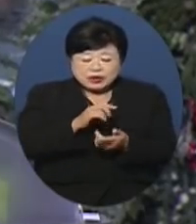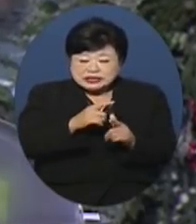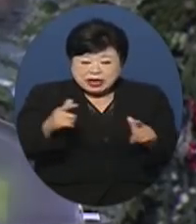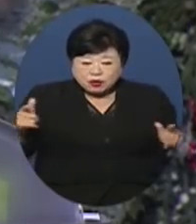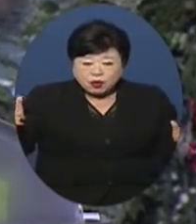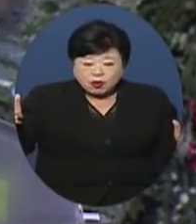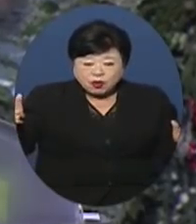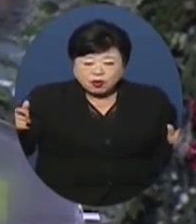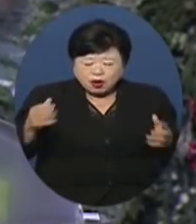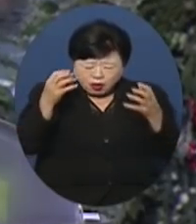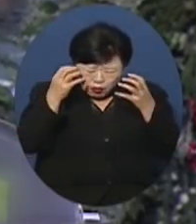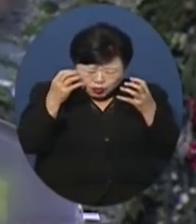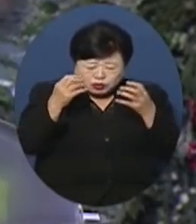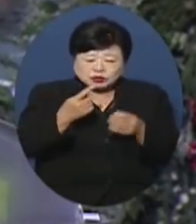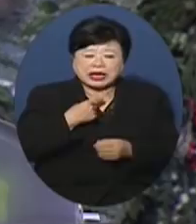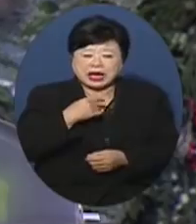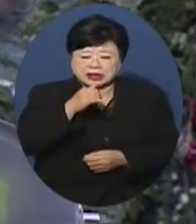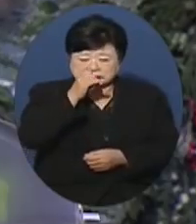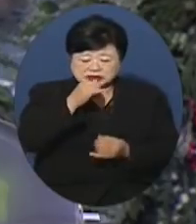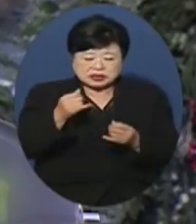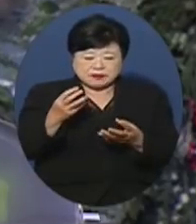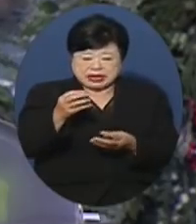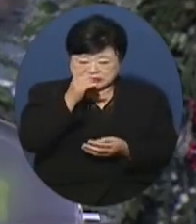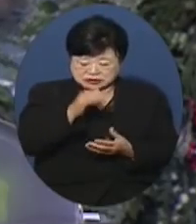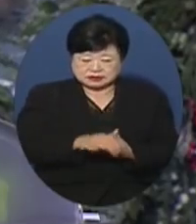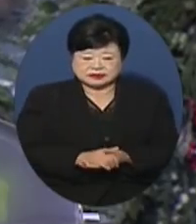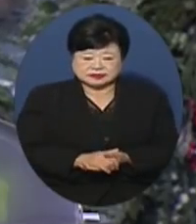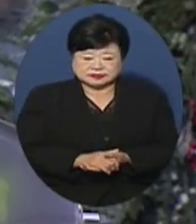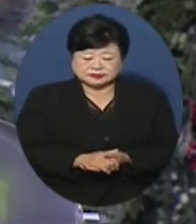않고 고통을 당하고 사는 것입니다.